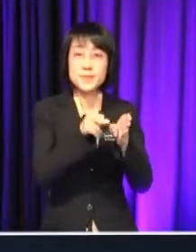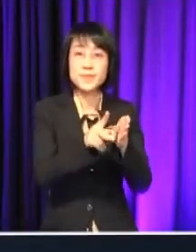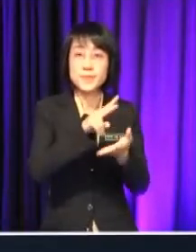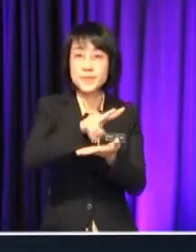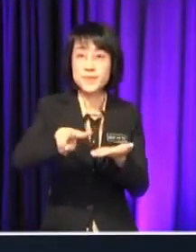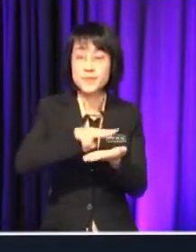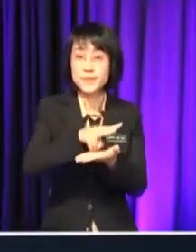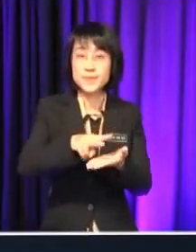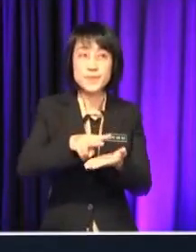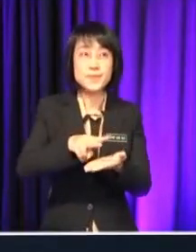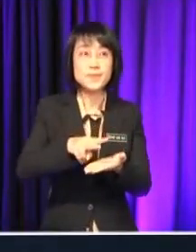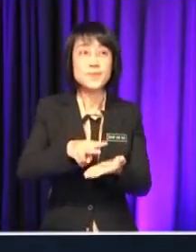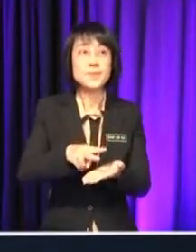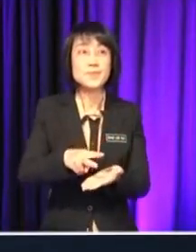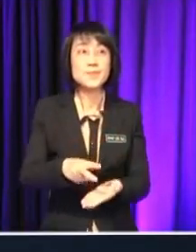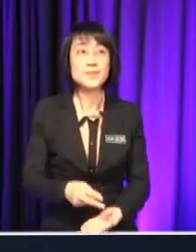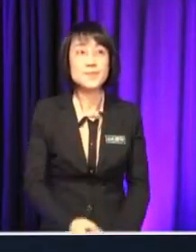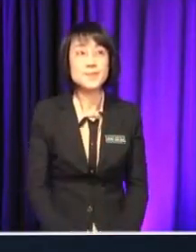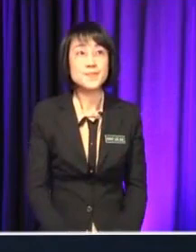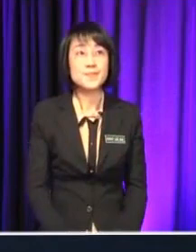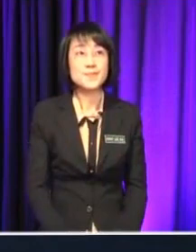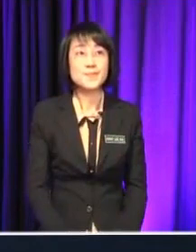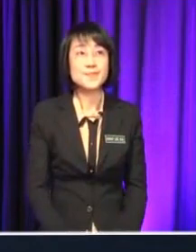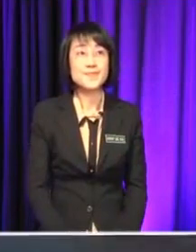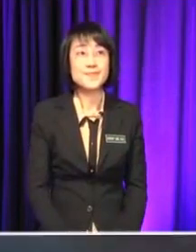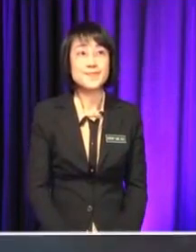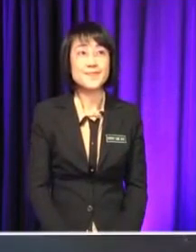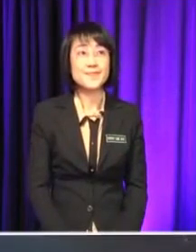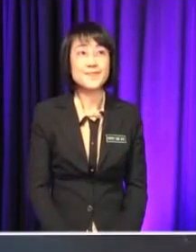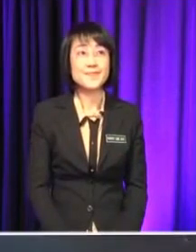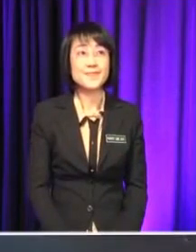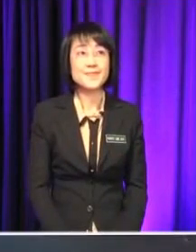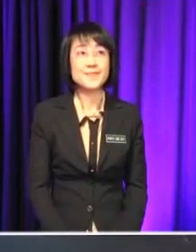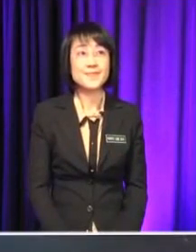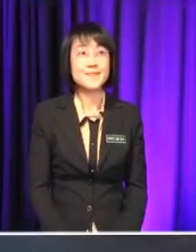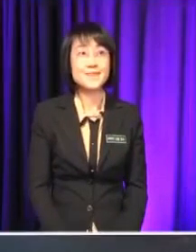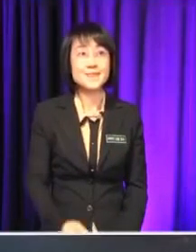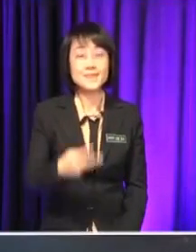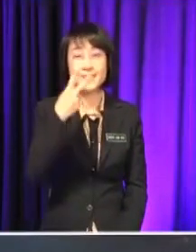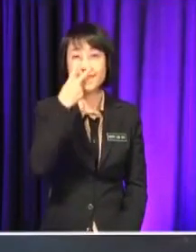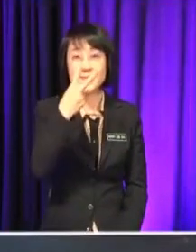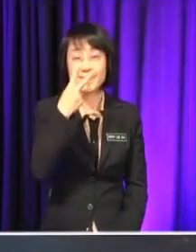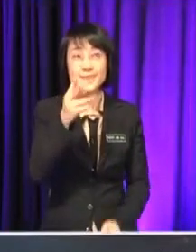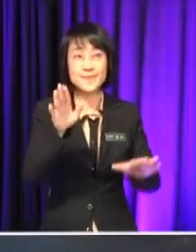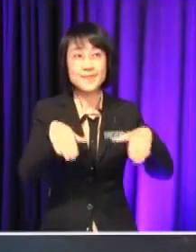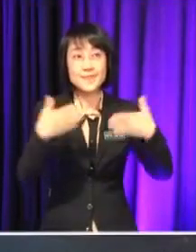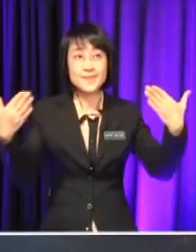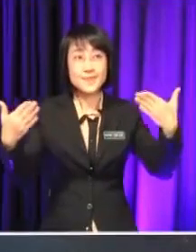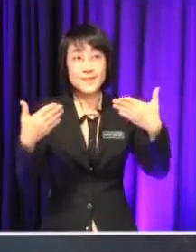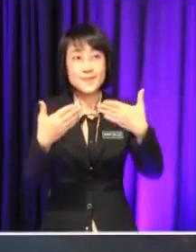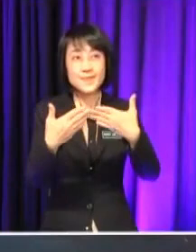kita pusing nah Tunjukkan dengan murid-murid di rumah Bagaimana penyambungan itu disambung dengan